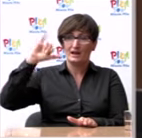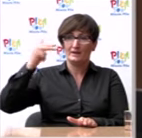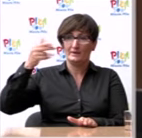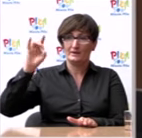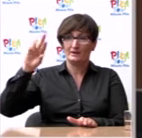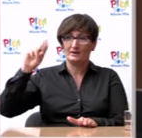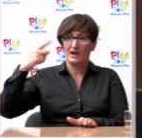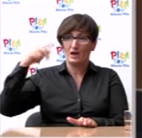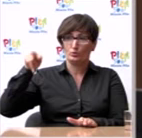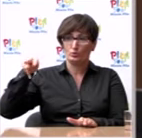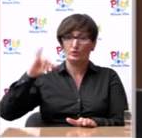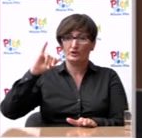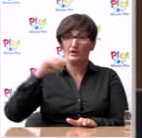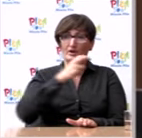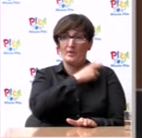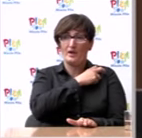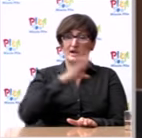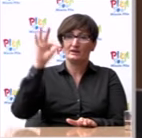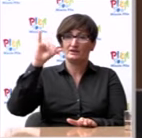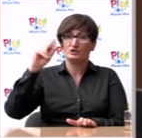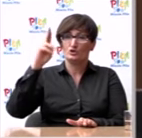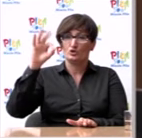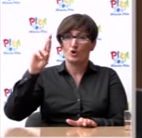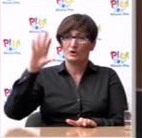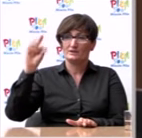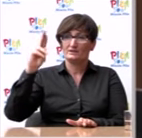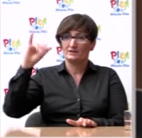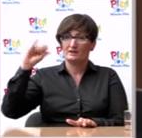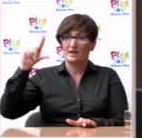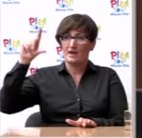175. Także i ten punkt zreferuje pani dyrektor Iwona Wojtecka. Bardzo proszę.